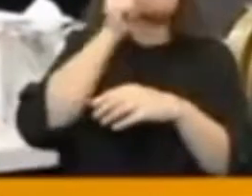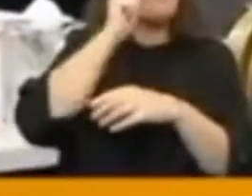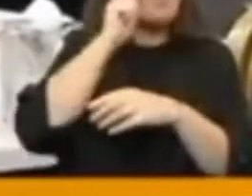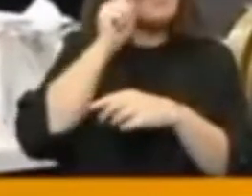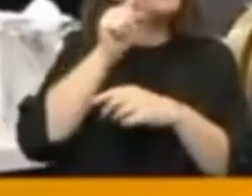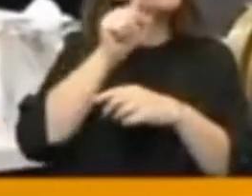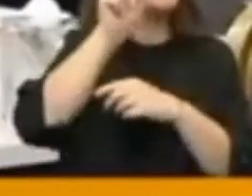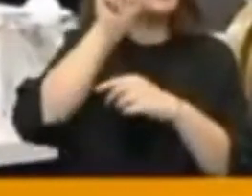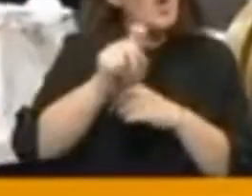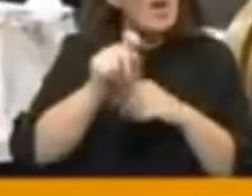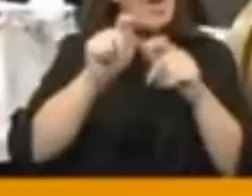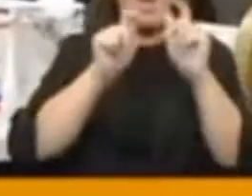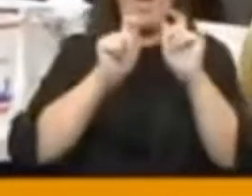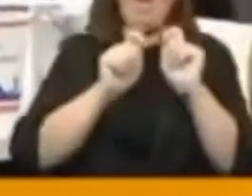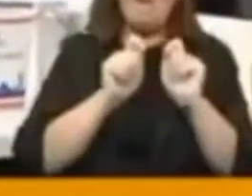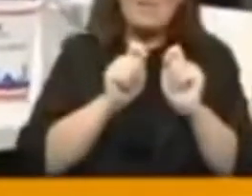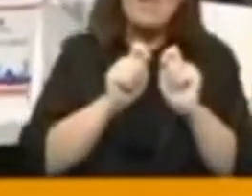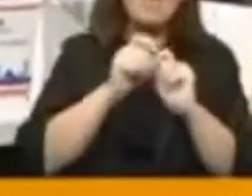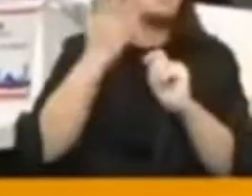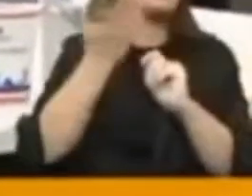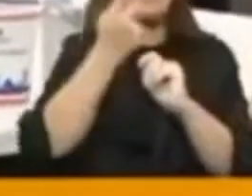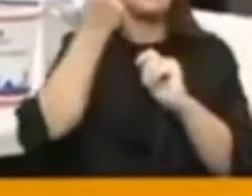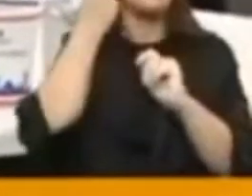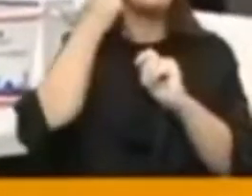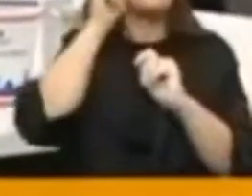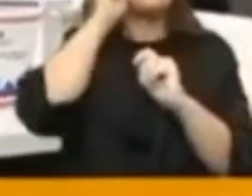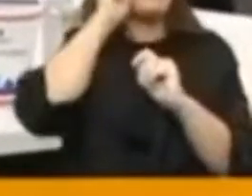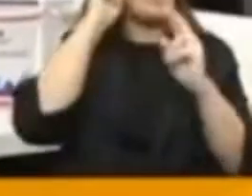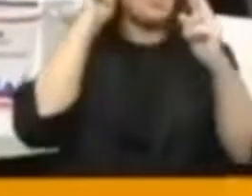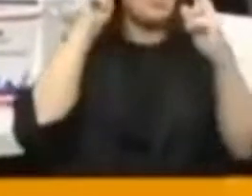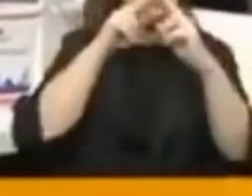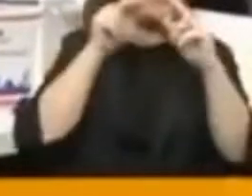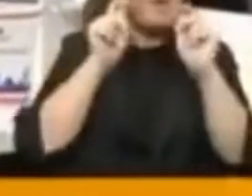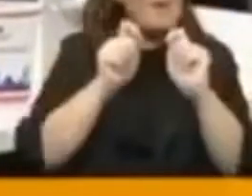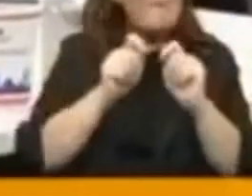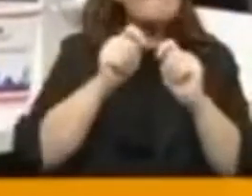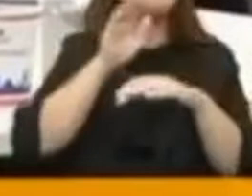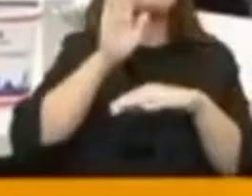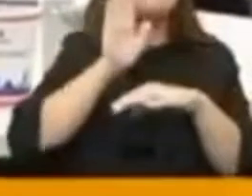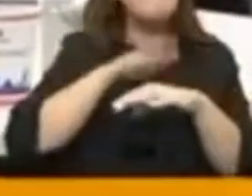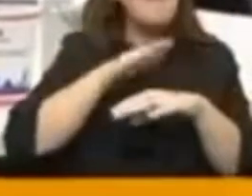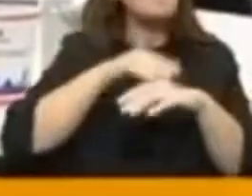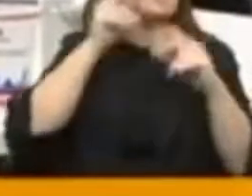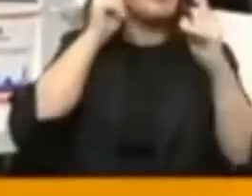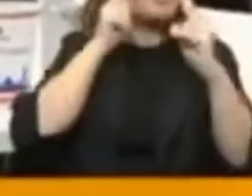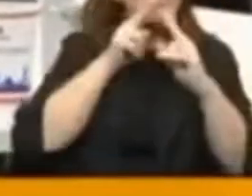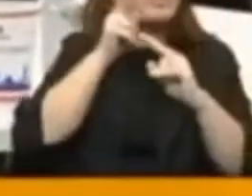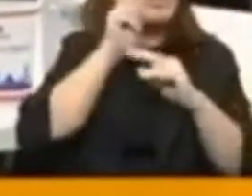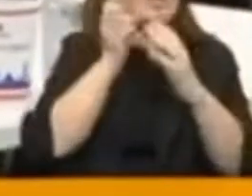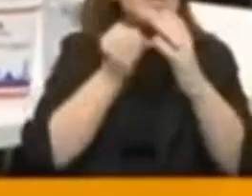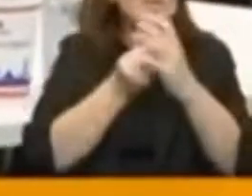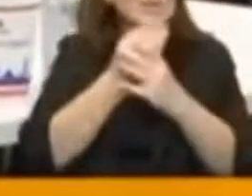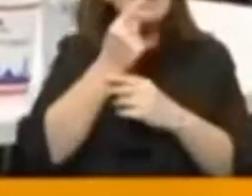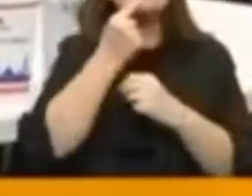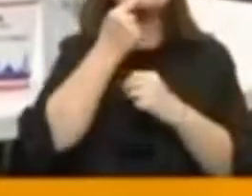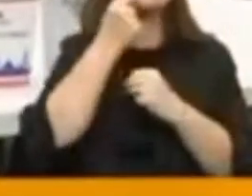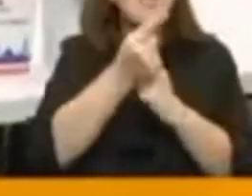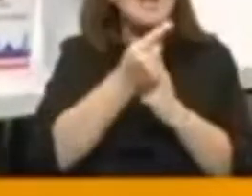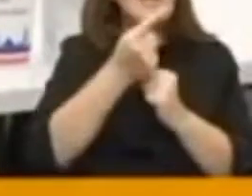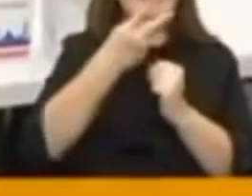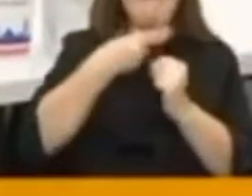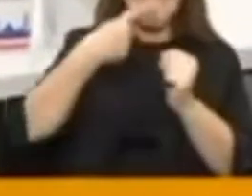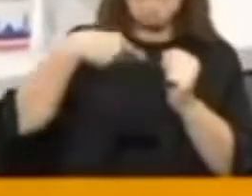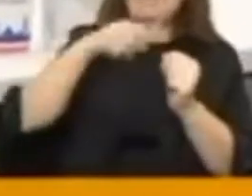bunu sorsaydınız. Ki daha dün muhtarlarla görüşme yaptım. Yaptığımız görüşme sonucunda söyledikleri,